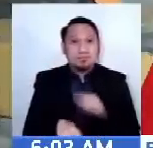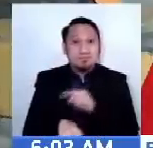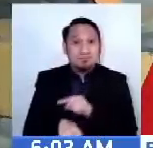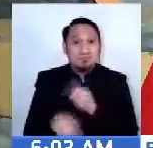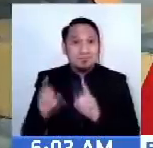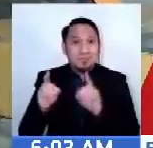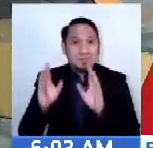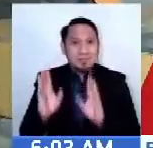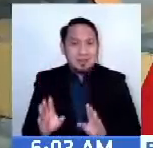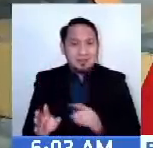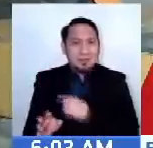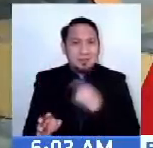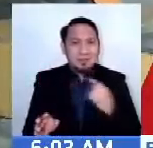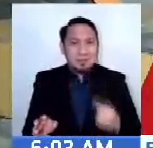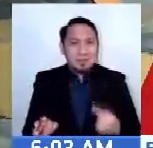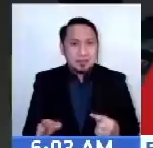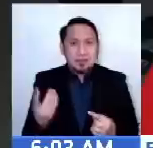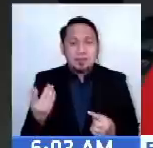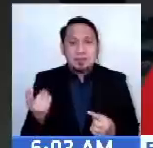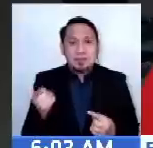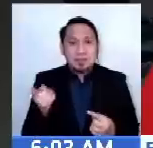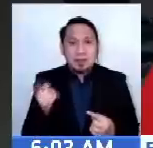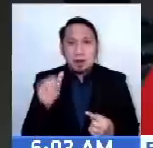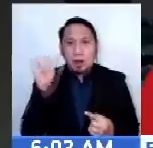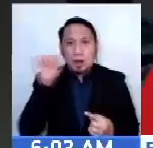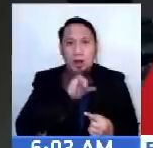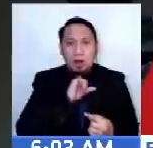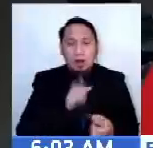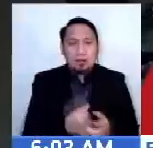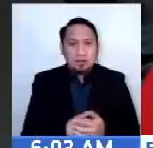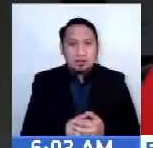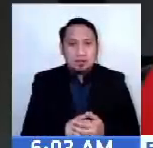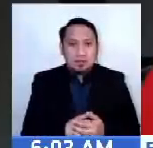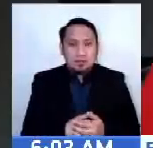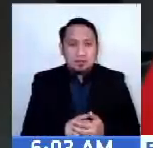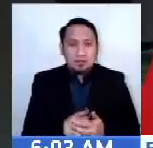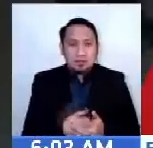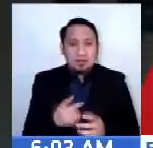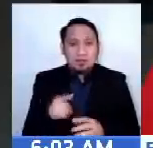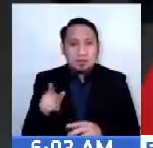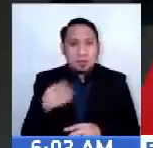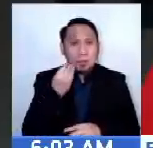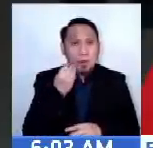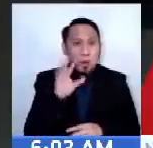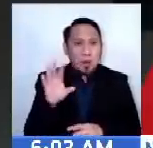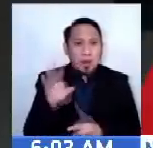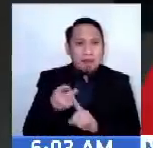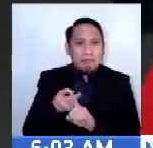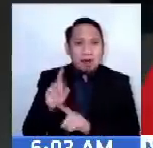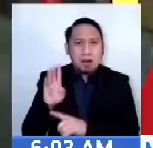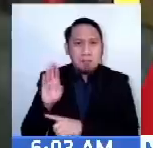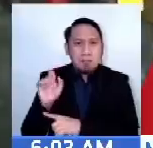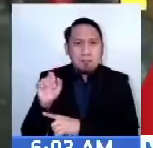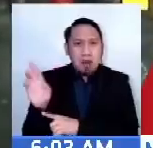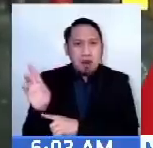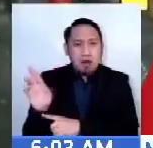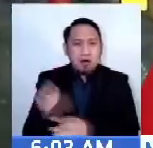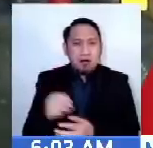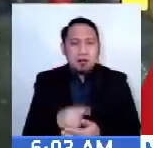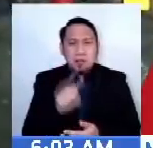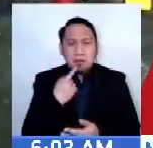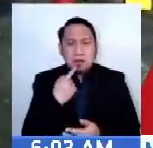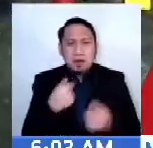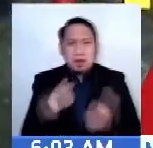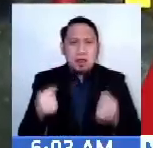na nakainom siya nang mangyari ang insidente. Galing daw siya sa isang bar at pauwi na sana. Gate niya, mabagal lang ang takbo niya pero hindi raw